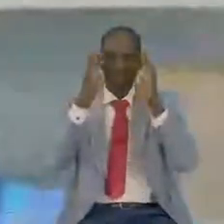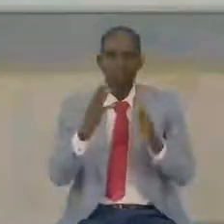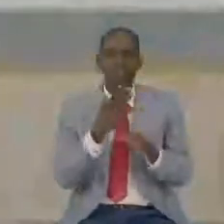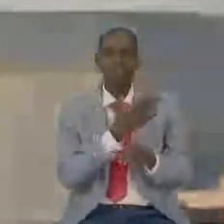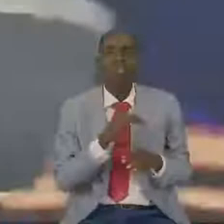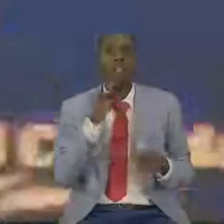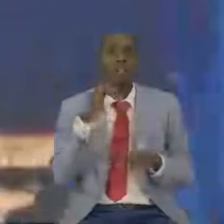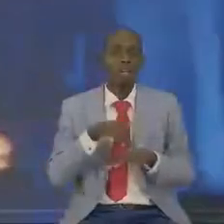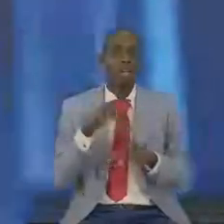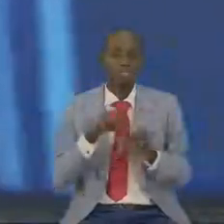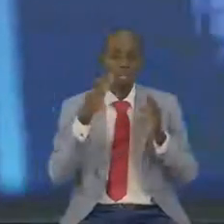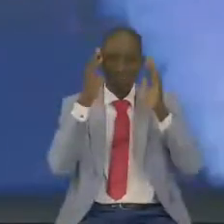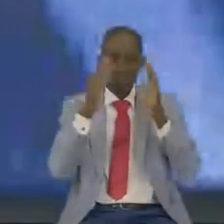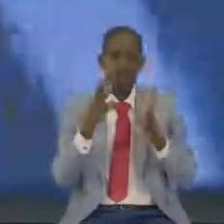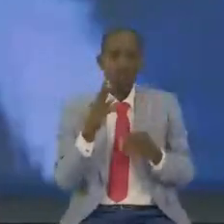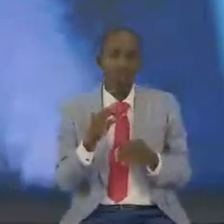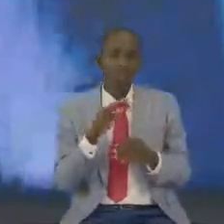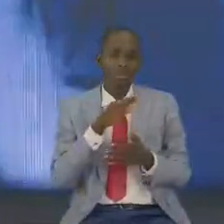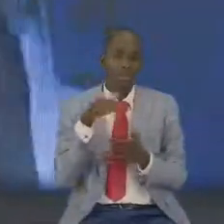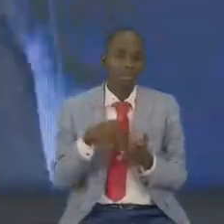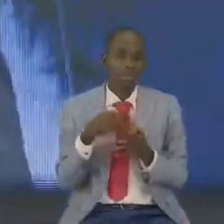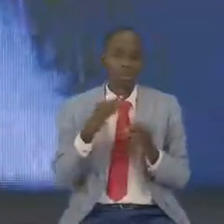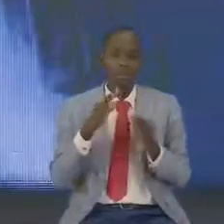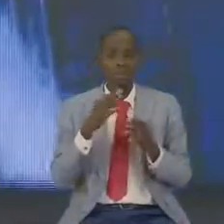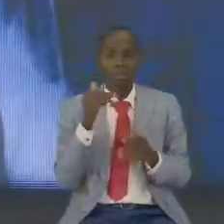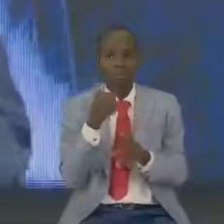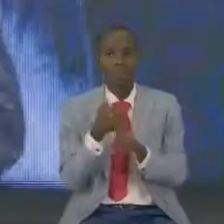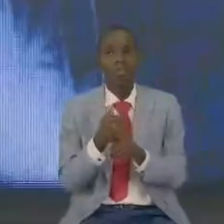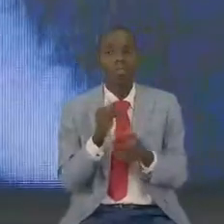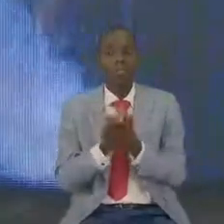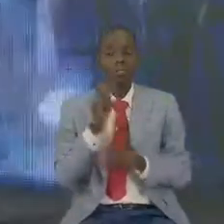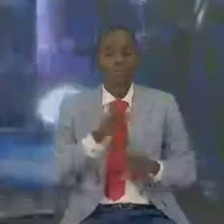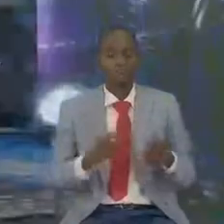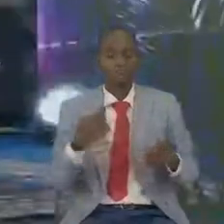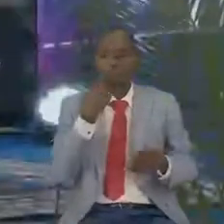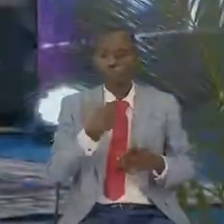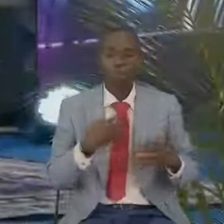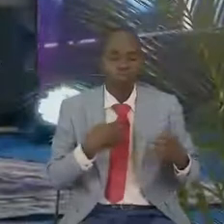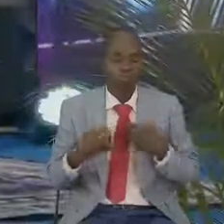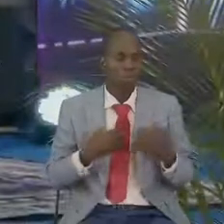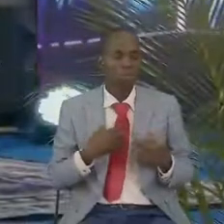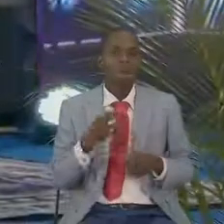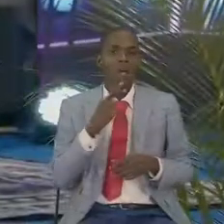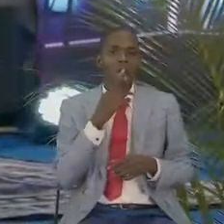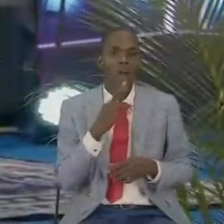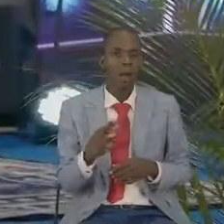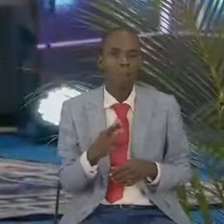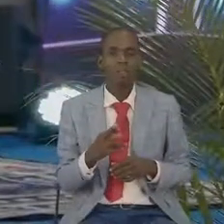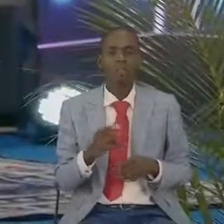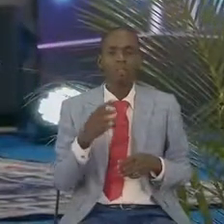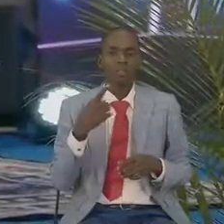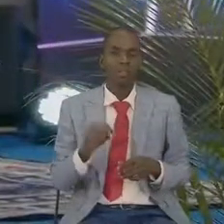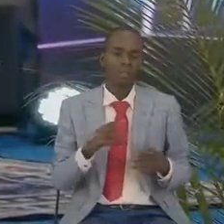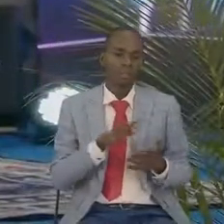est au centre de ceux-là qui murmurent et ceux-là qui ronronnent. Ils sont au centre